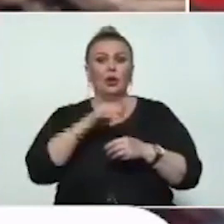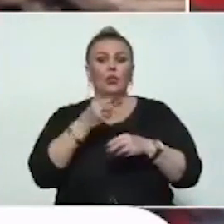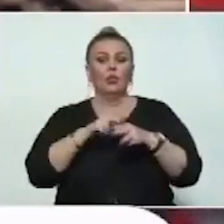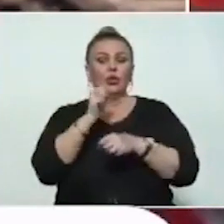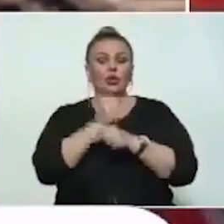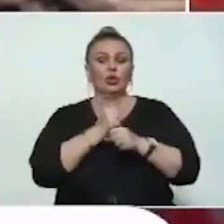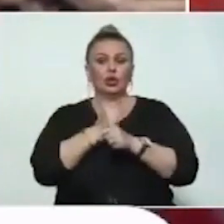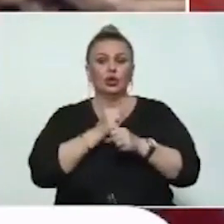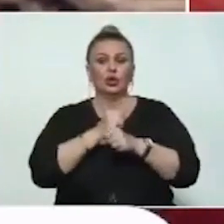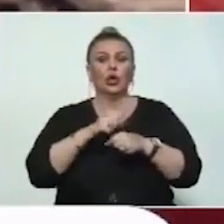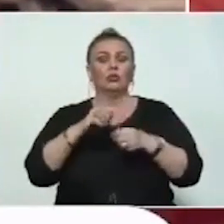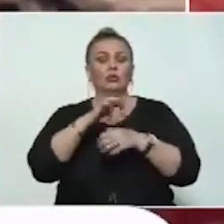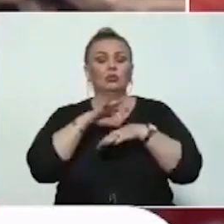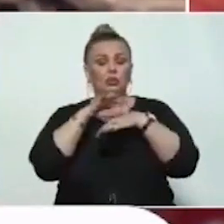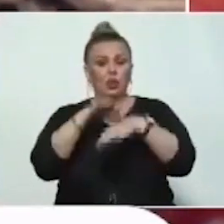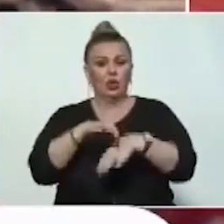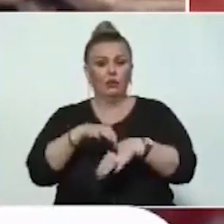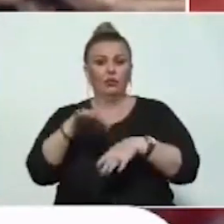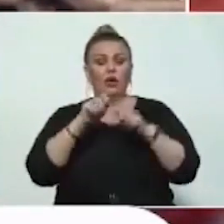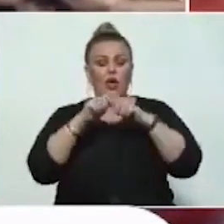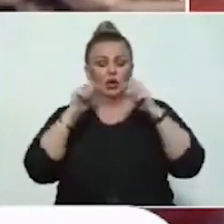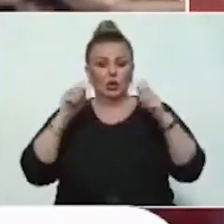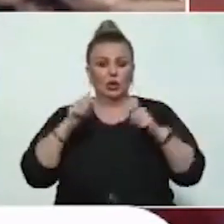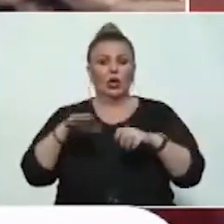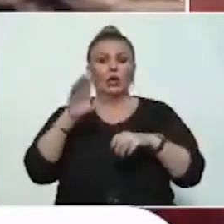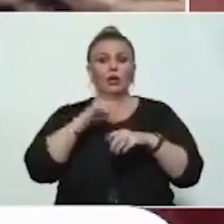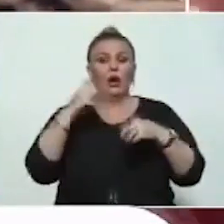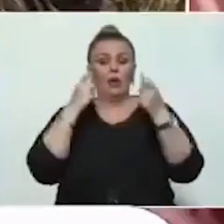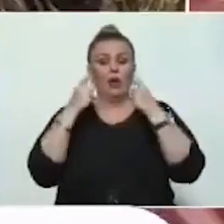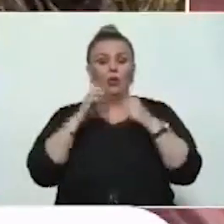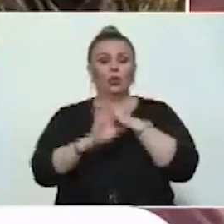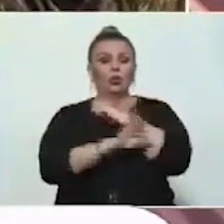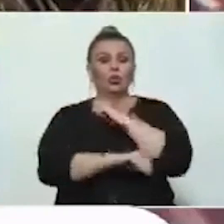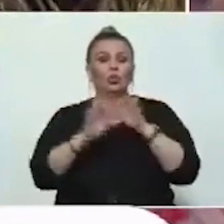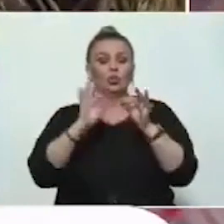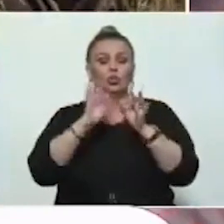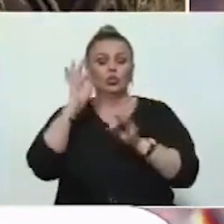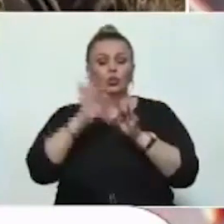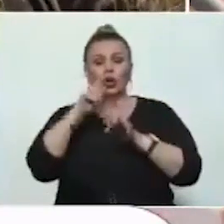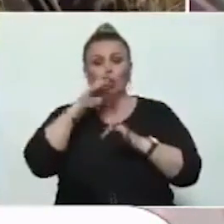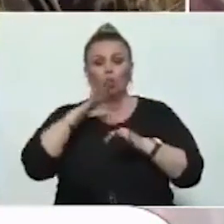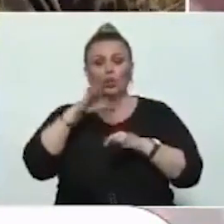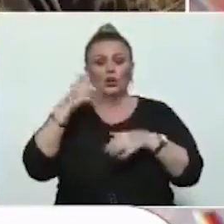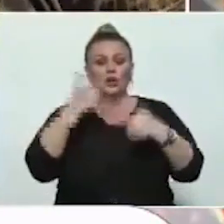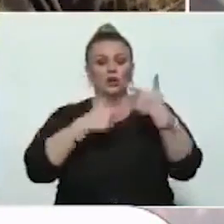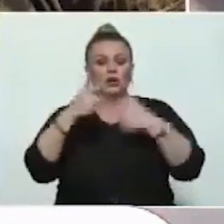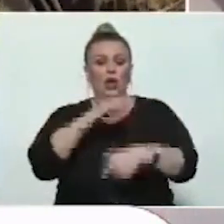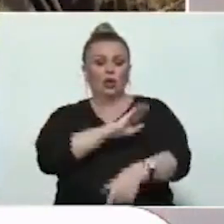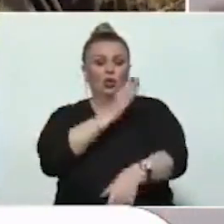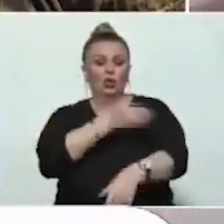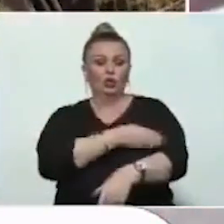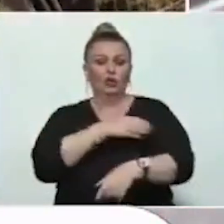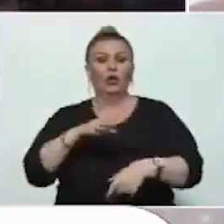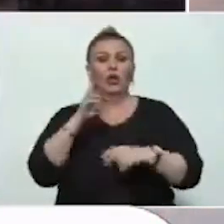keçirildiyi açıqlanır. Digər bir statistik məlumata görə son sutkada Rusiya Silahlı Qüvvələrinin 240 canlı